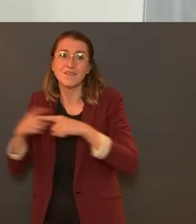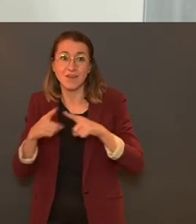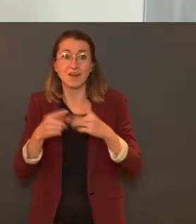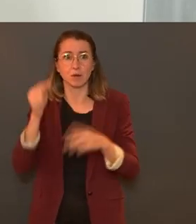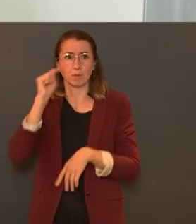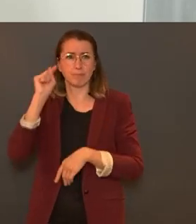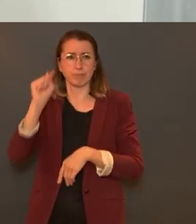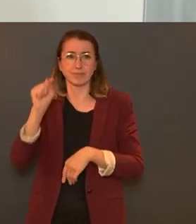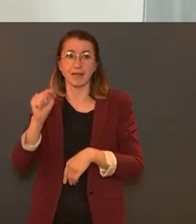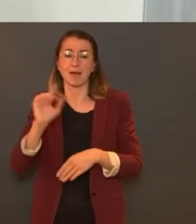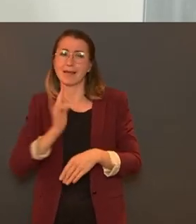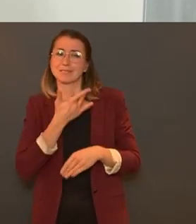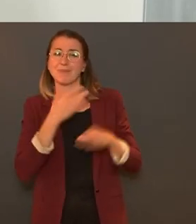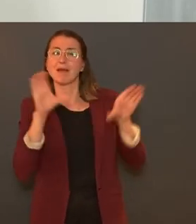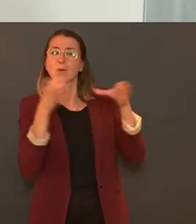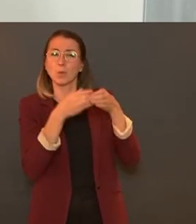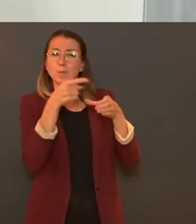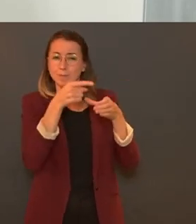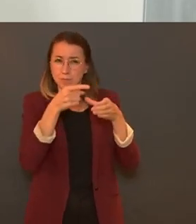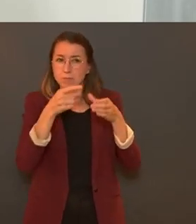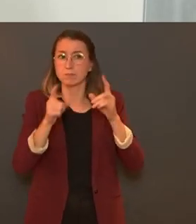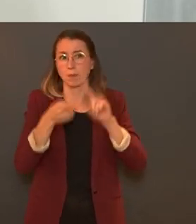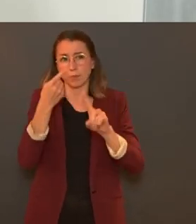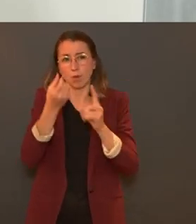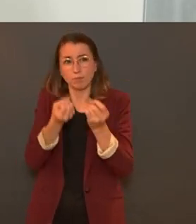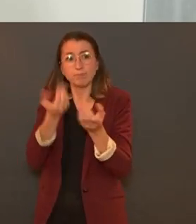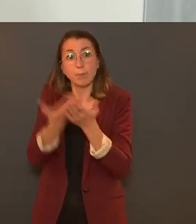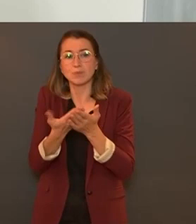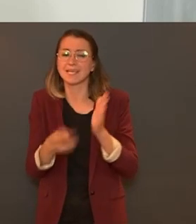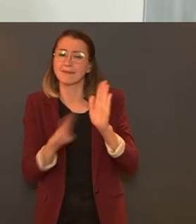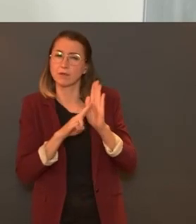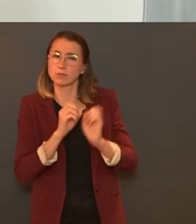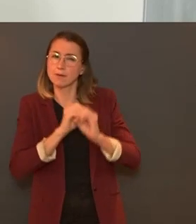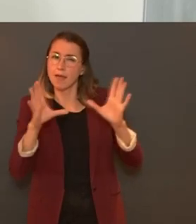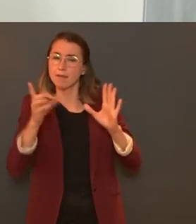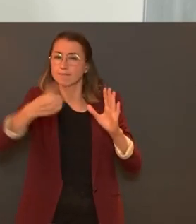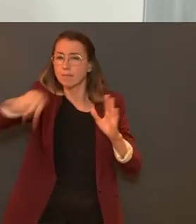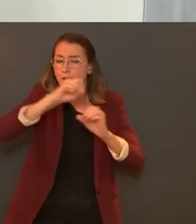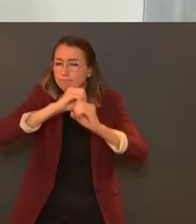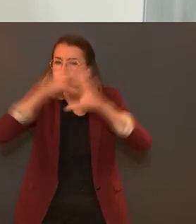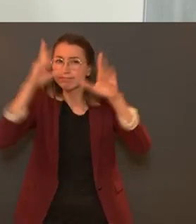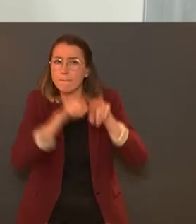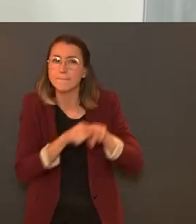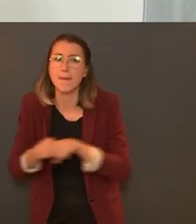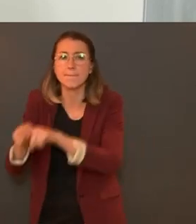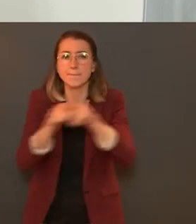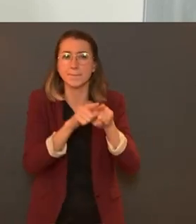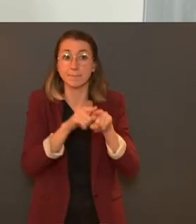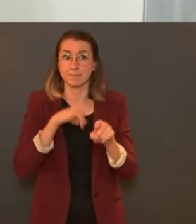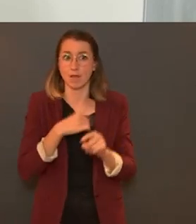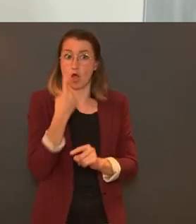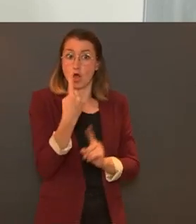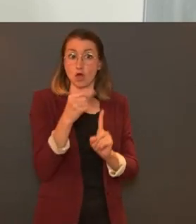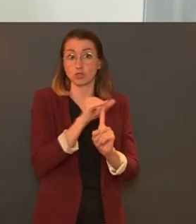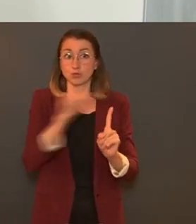les experts proposent un point de référence qui varie entre 1 et 5 en fonction de la situation sanitaire. Donc pour